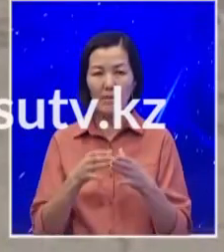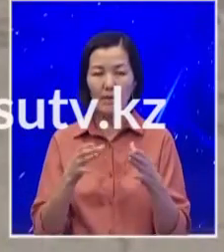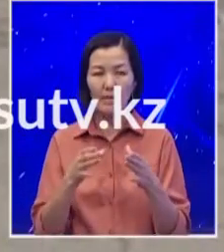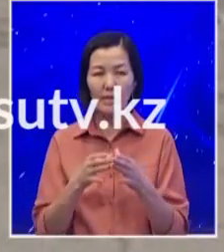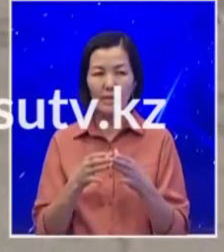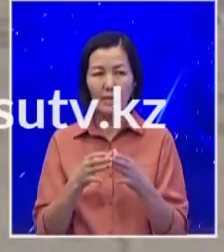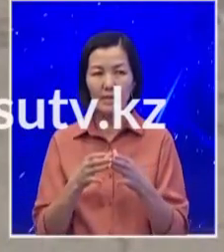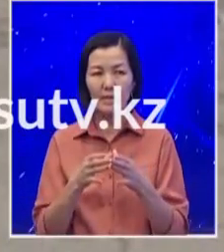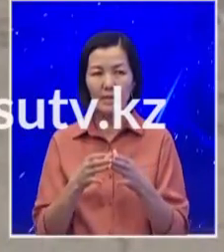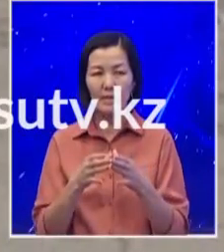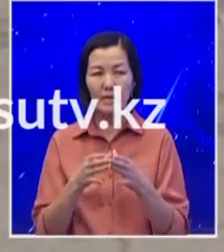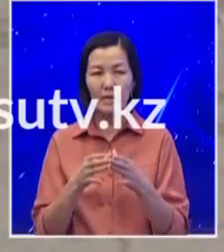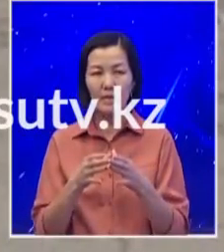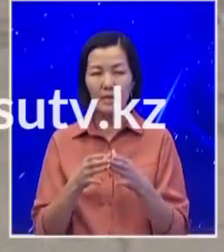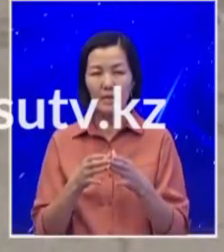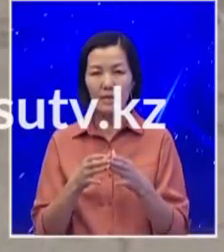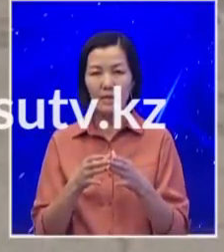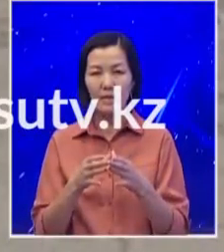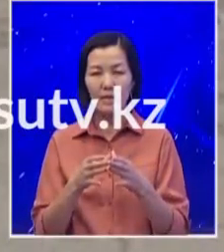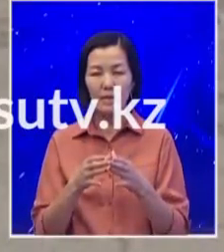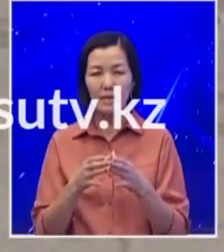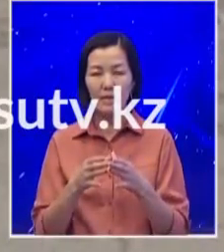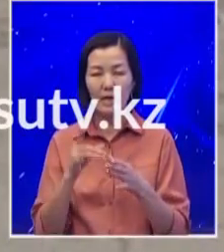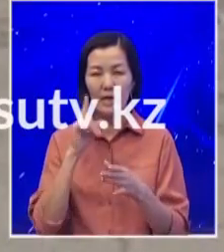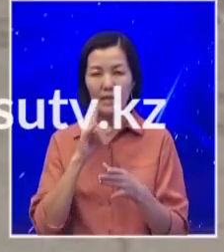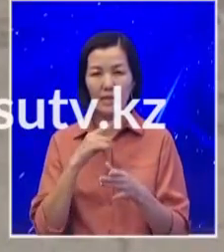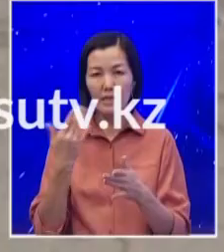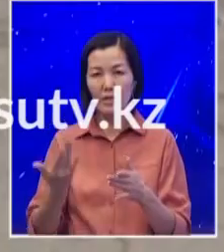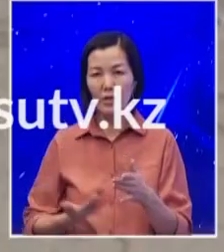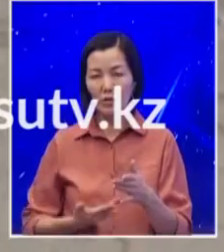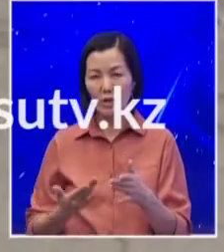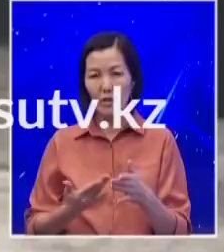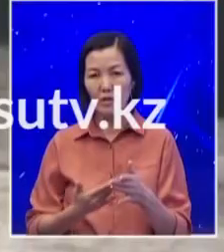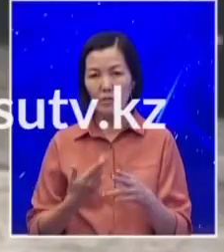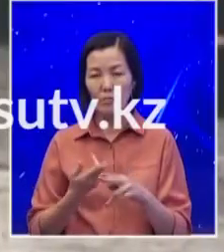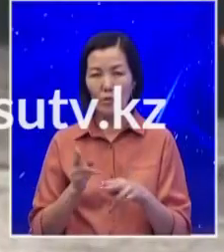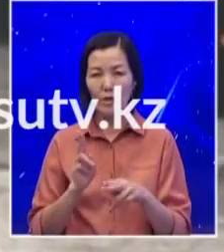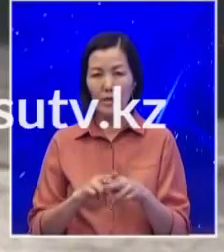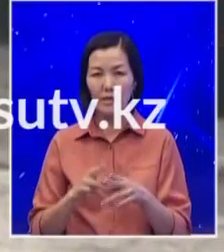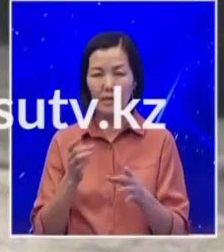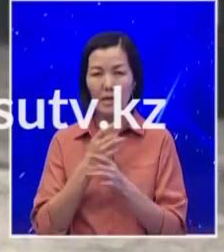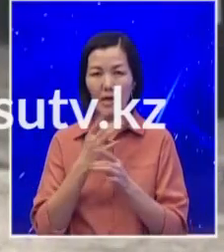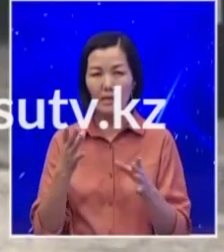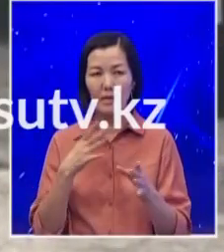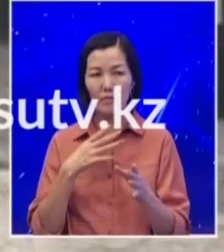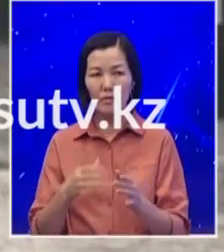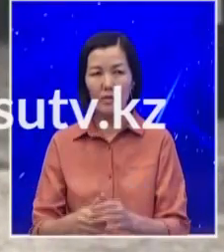әйелдер колониясының тұрғындары осы елдің азаматы ретінде атап өтті. Аяғыңа